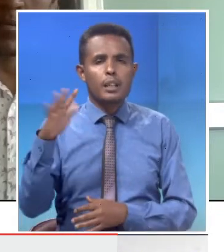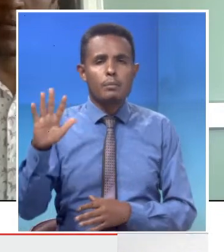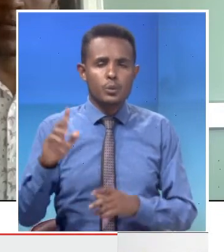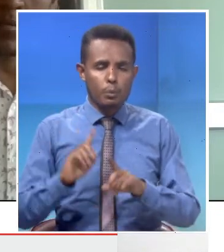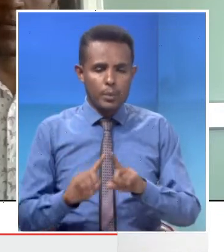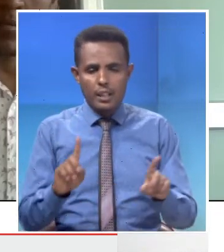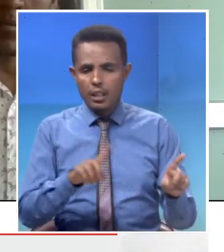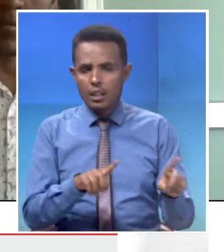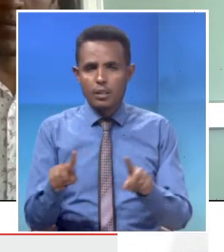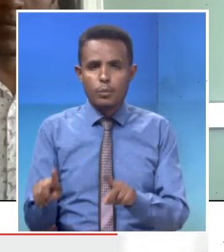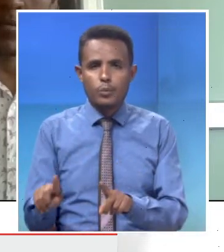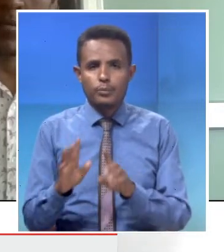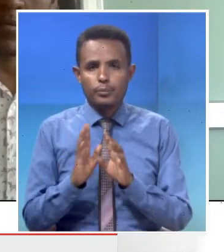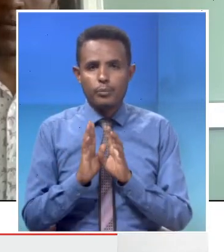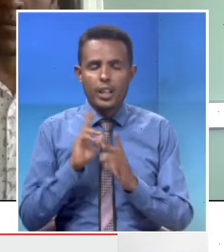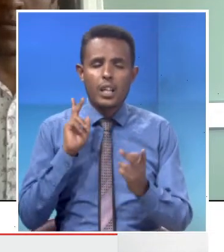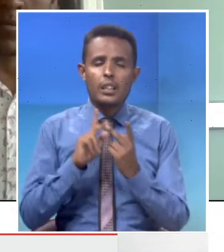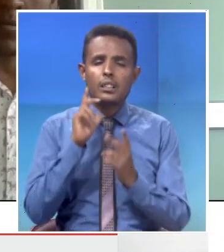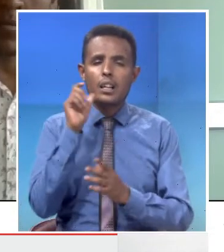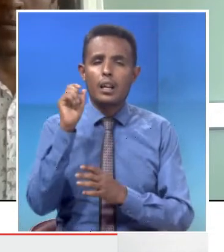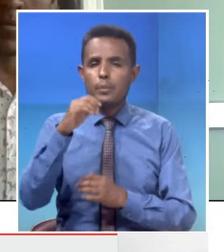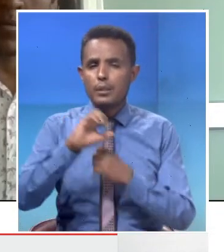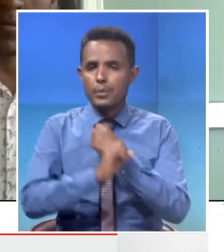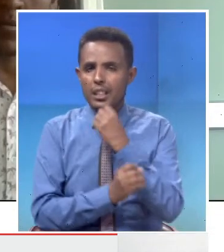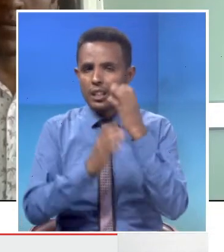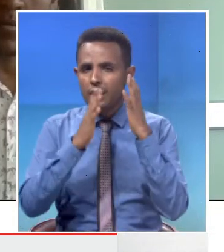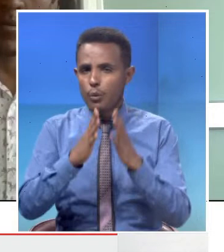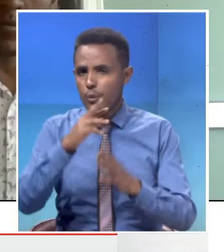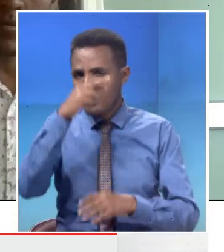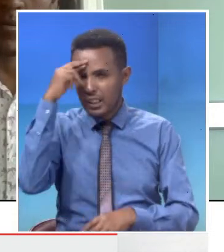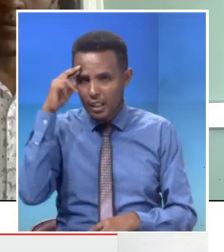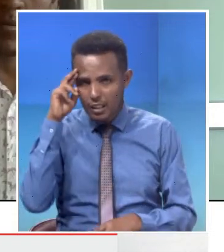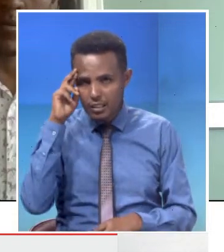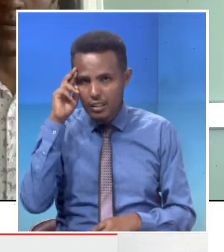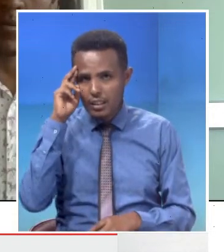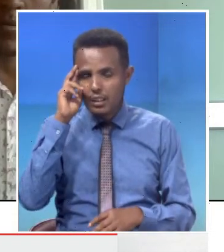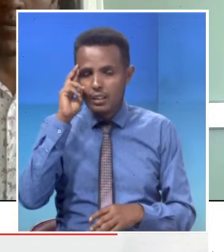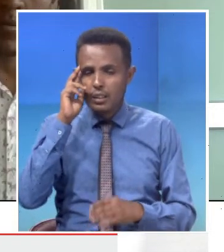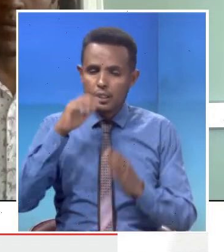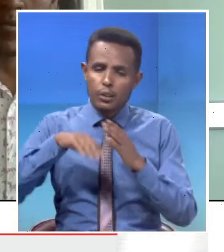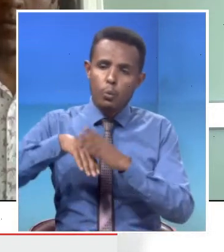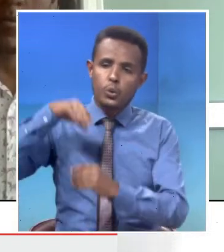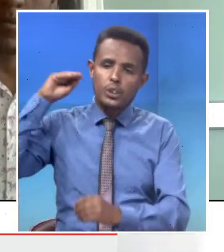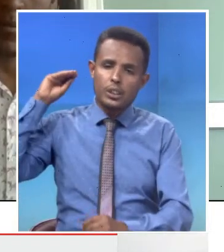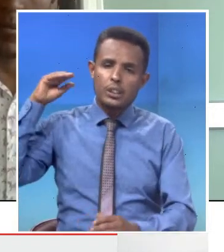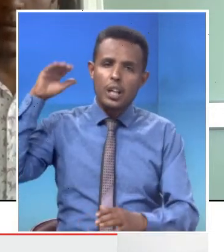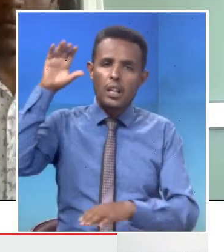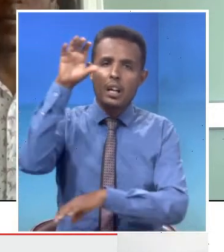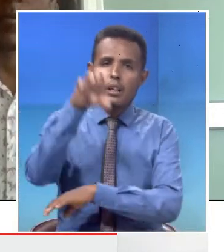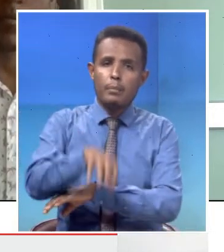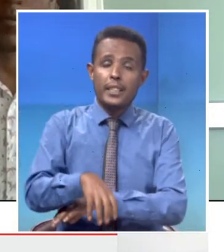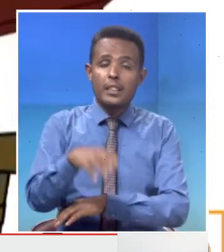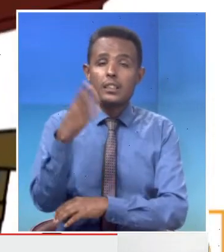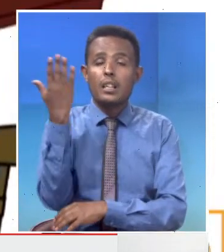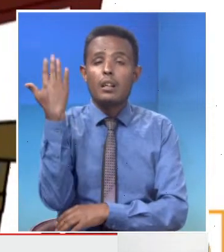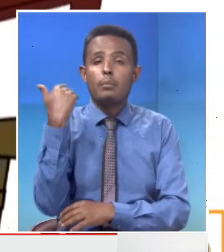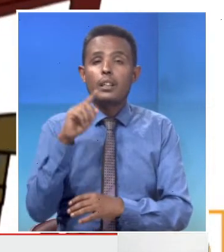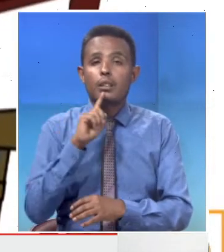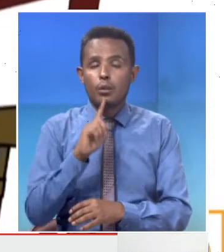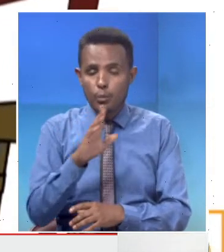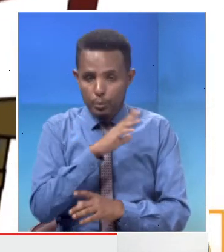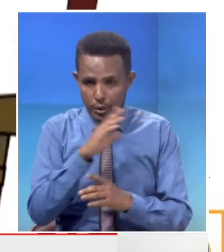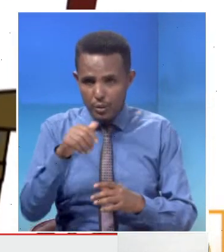በተለይ ደግሞ ያልተሳካበት መሰረታዊ ምክንያቱ የውጭ ጣልቃ ገብነት ስለነበረ ነው።